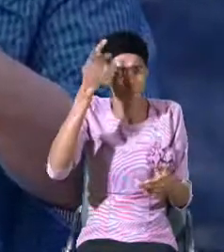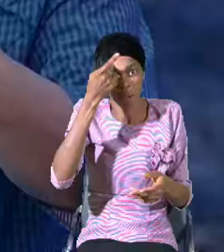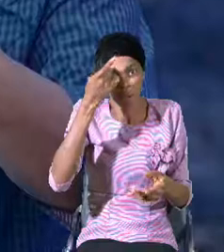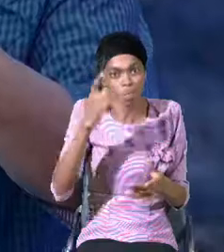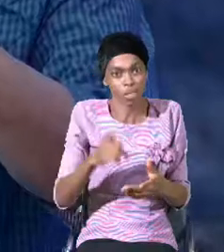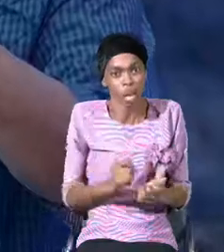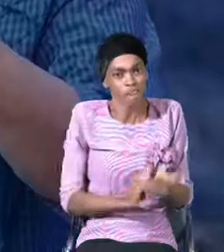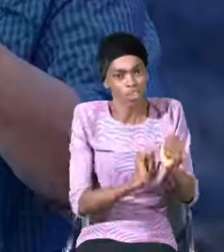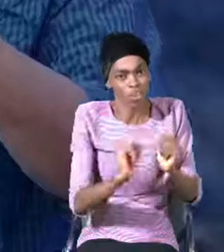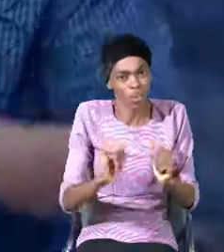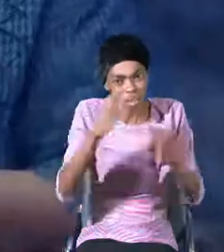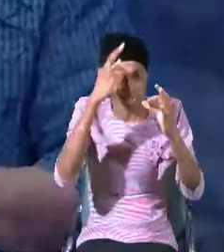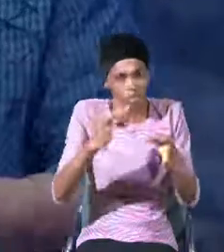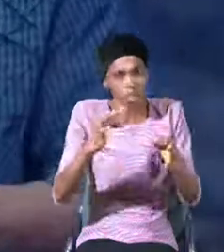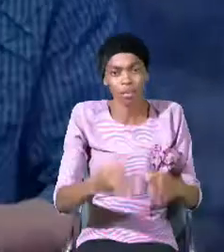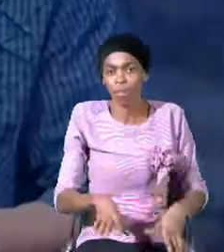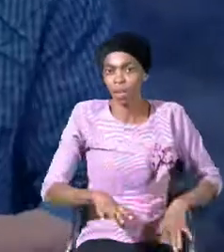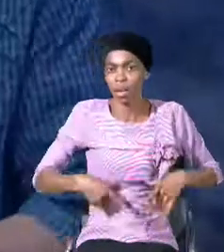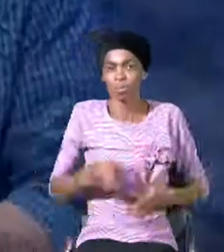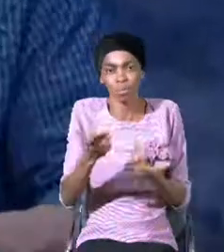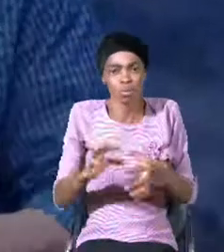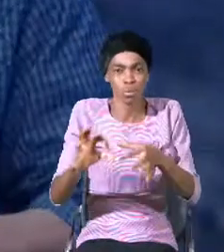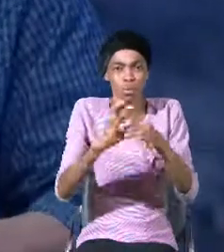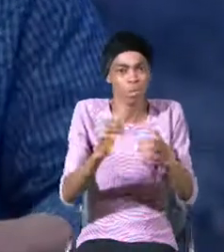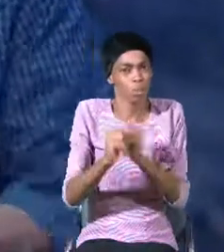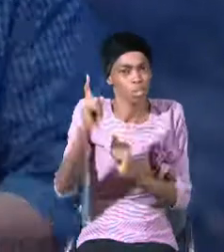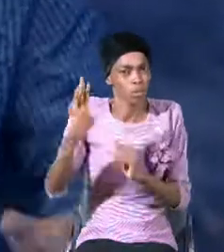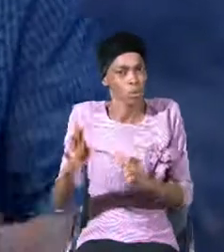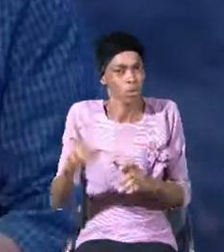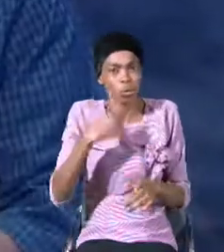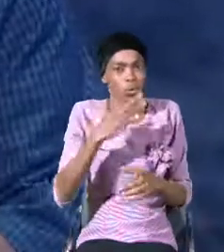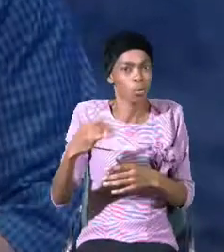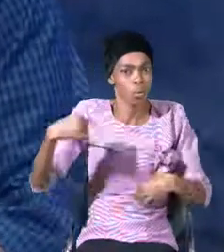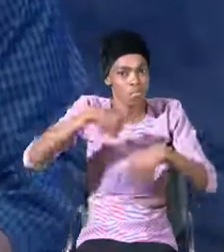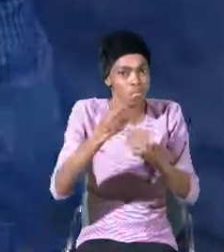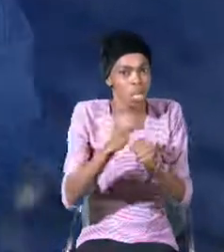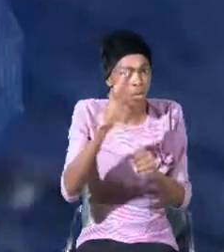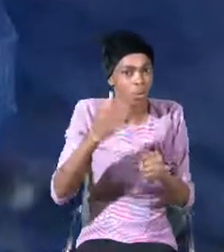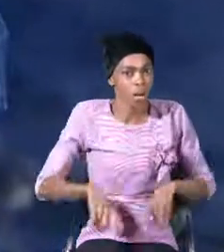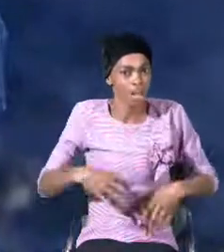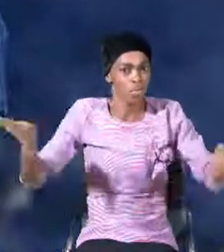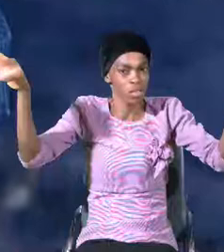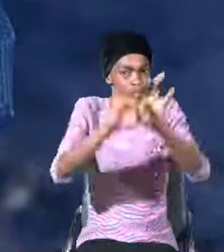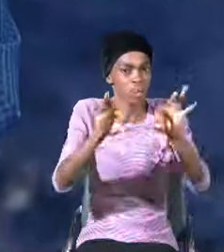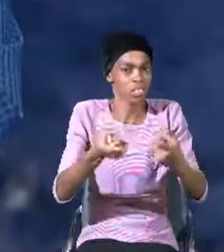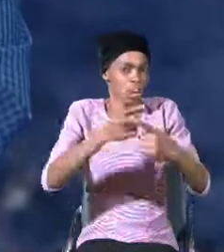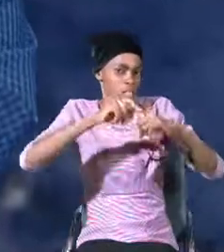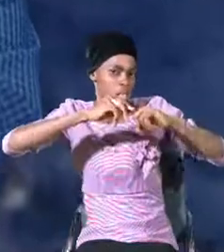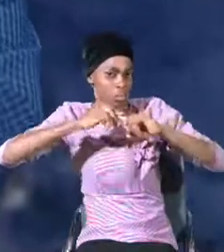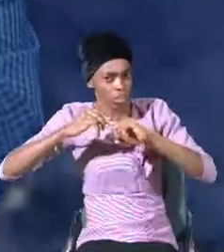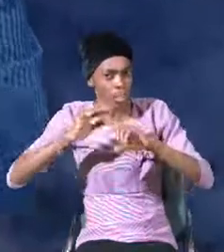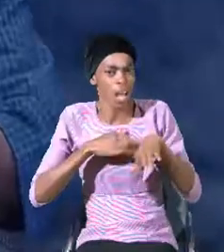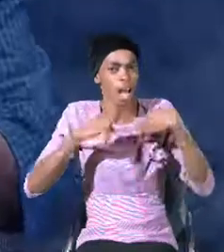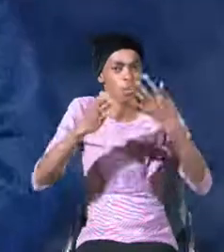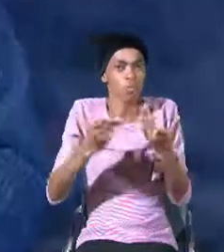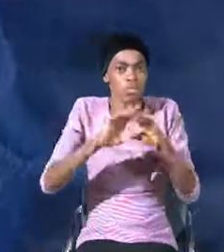vie objective. Tu veux te connecter à ce Dieu qui rendra ta vie spectaculaire et ta vie différente et